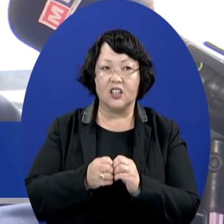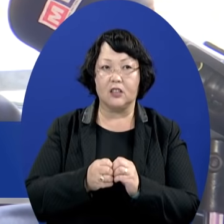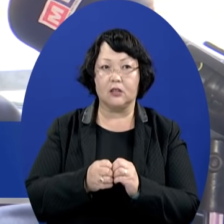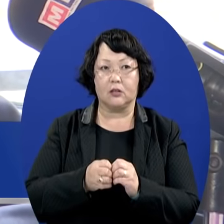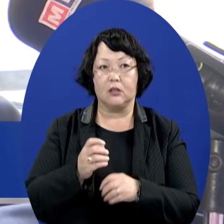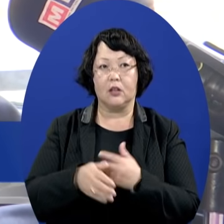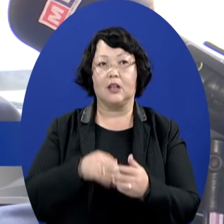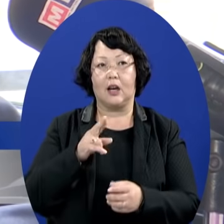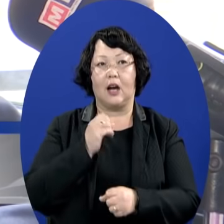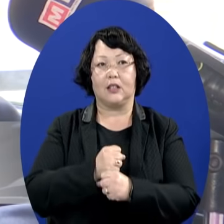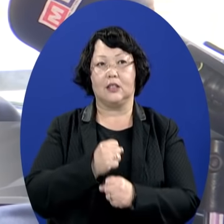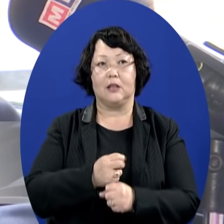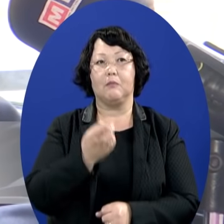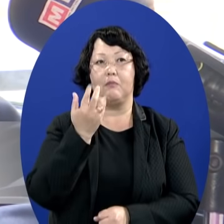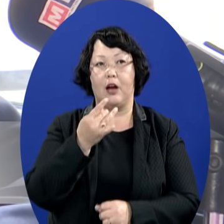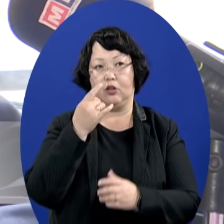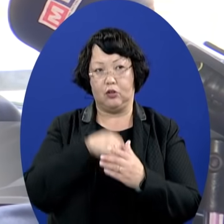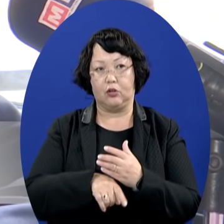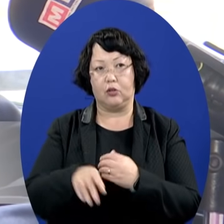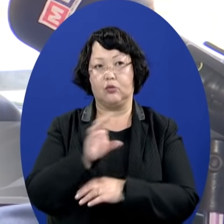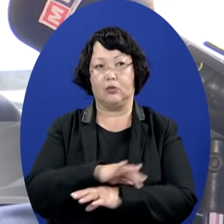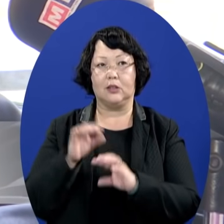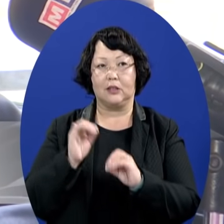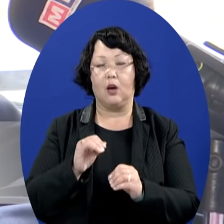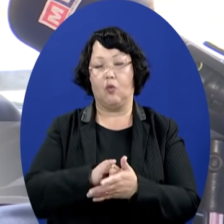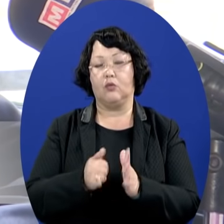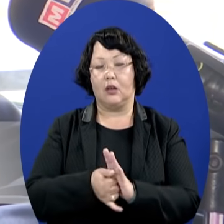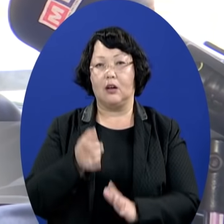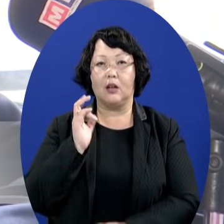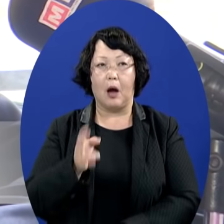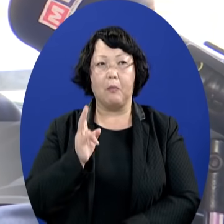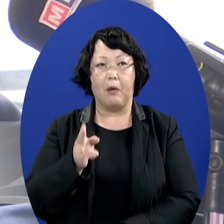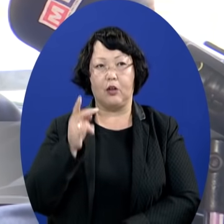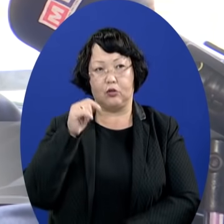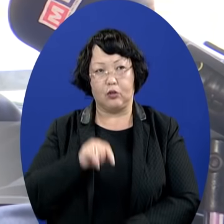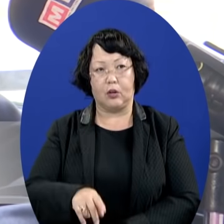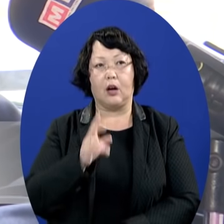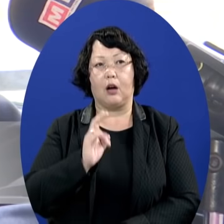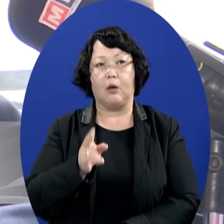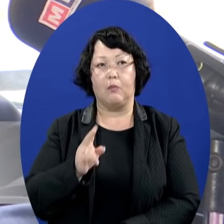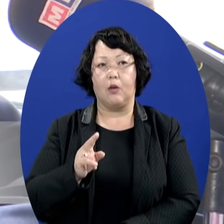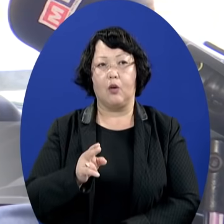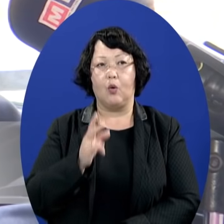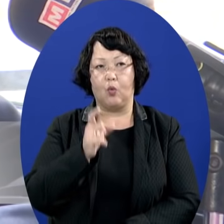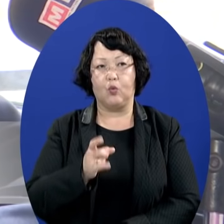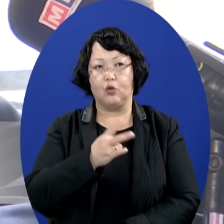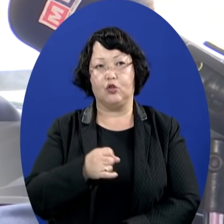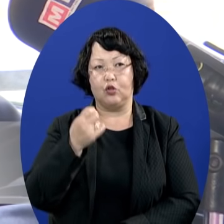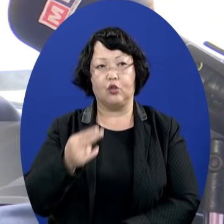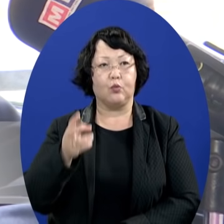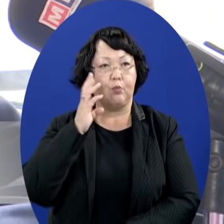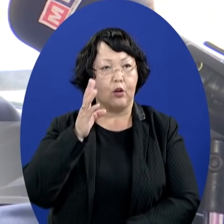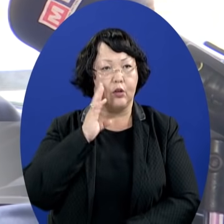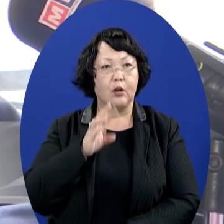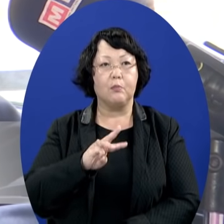нь бол ажлын байран дээрх сургалт гэж хэлдэг. Тэгэхээр одоо компанидэр бол энэ компаниуд одоо бодлого, хүний нөөцийн бодлого нь тогтцсон